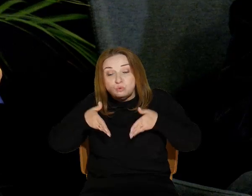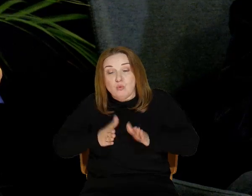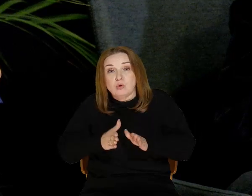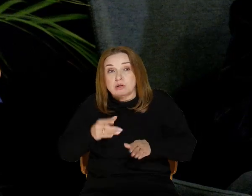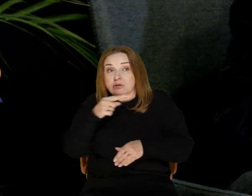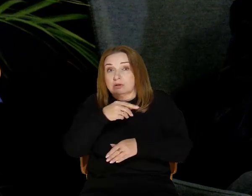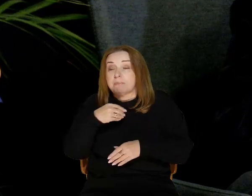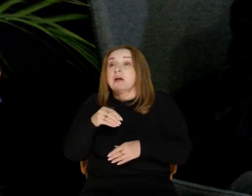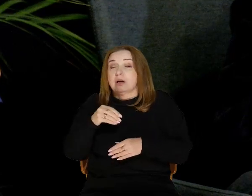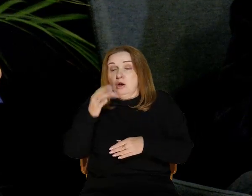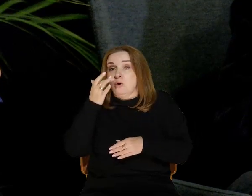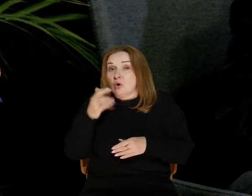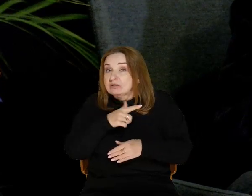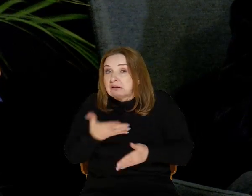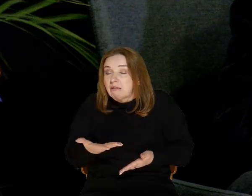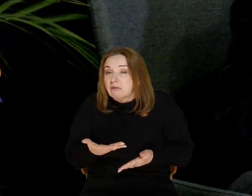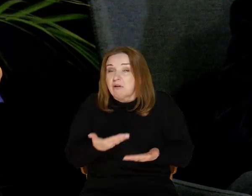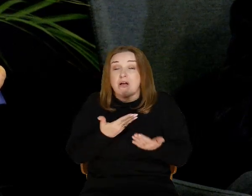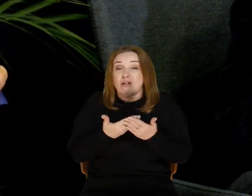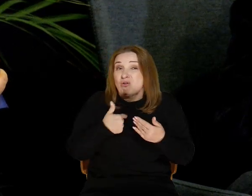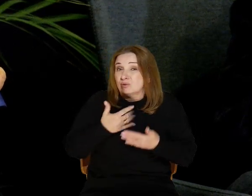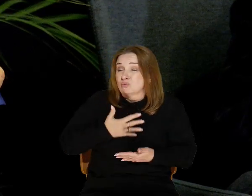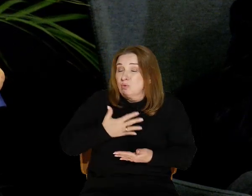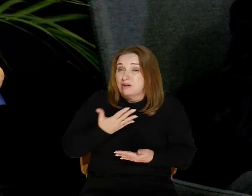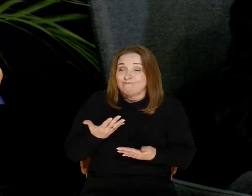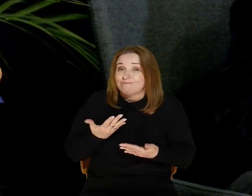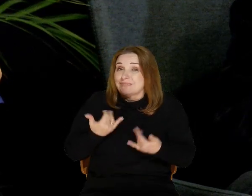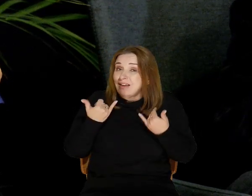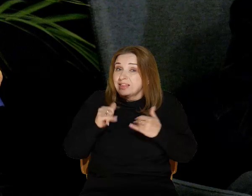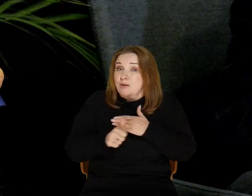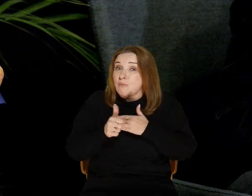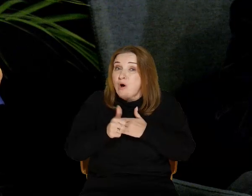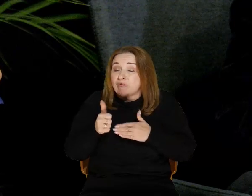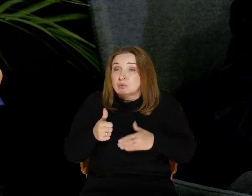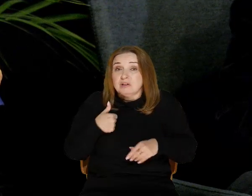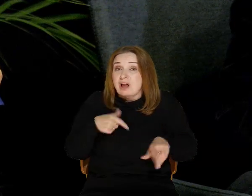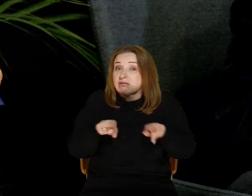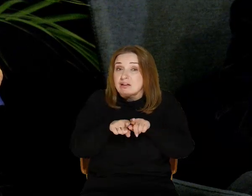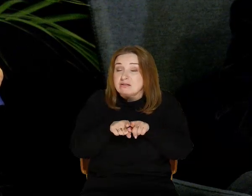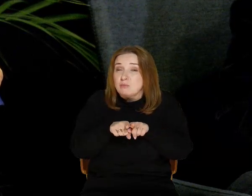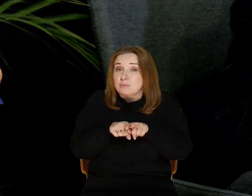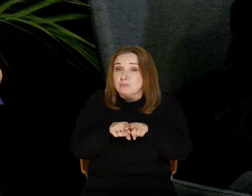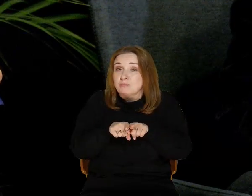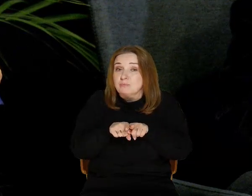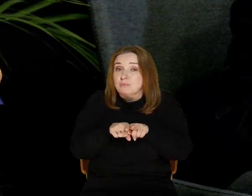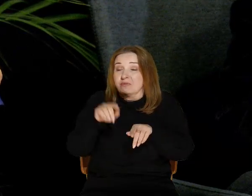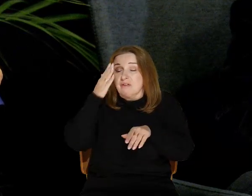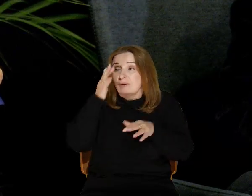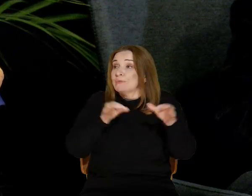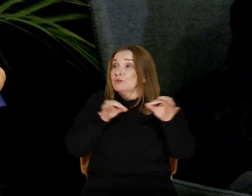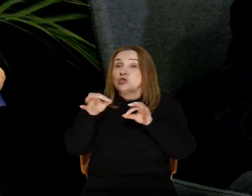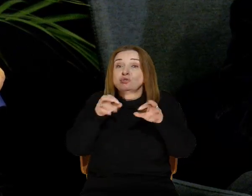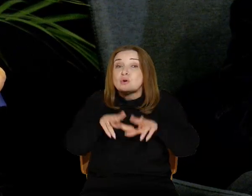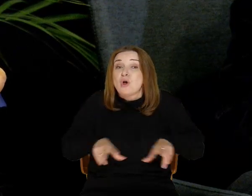ja również jakoś miałam takie poczucie, że z różnych powodów właśnie, że ta, nie wiem, historia mojej rodziny jest w